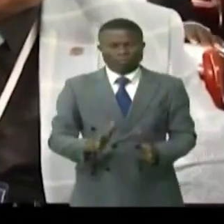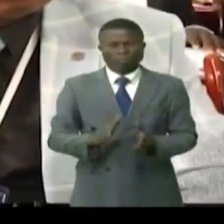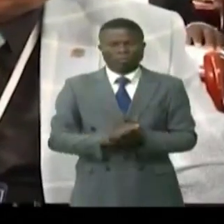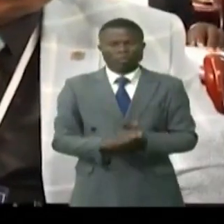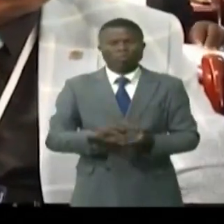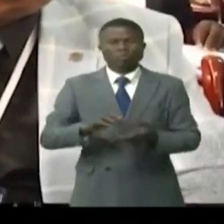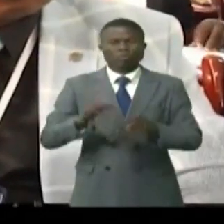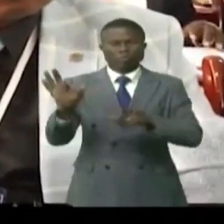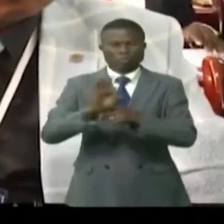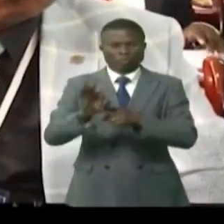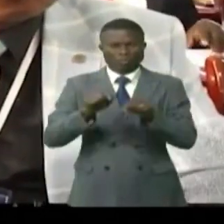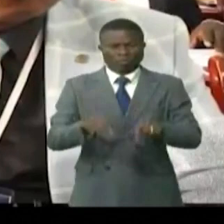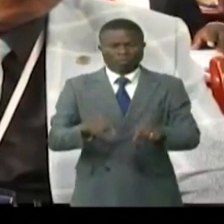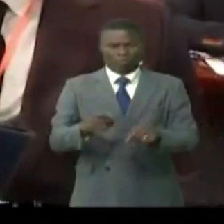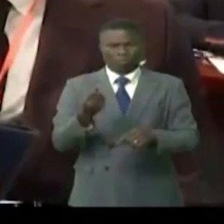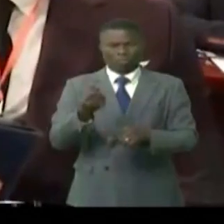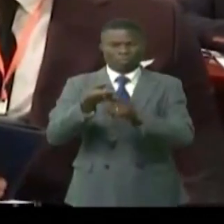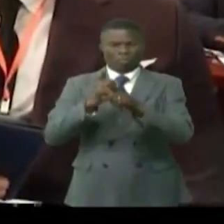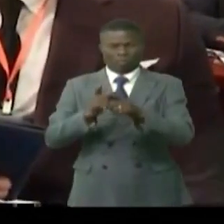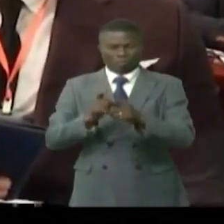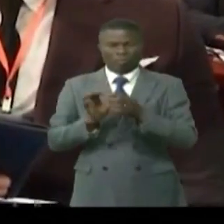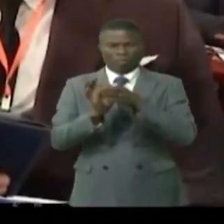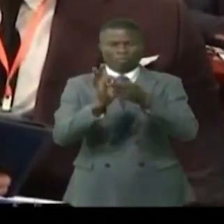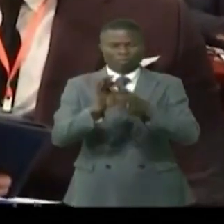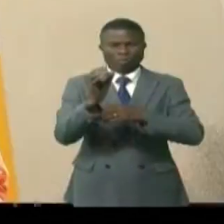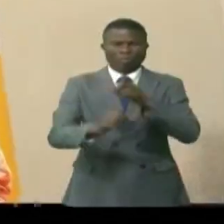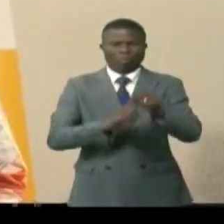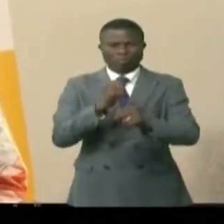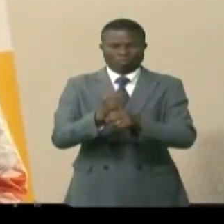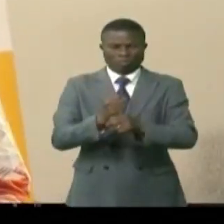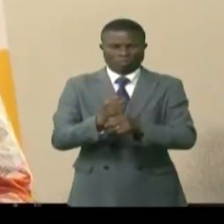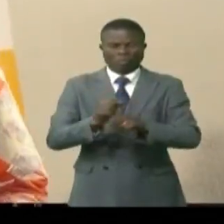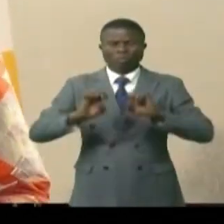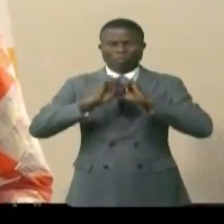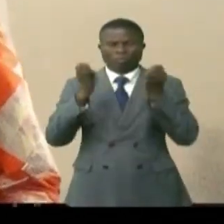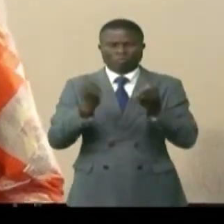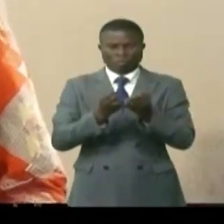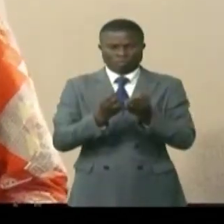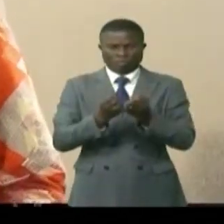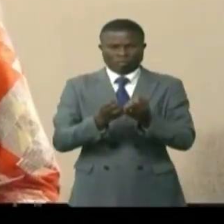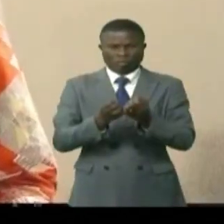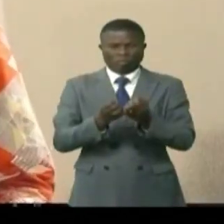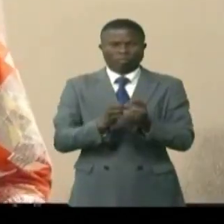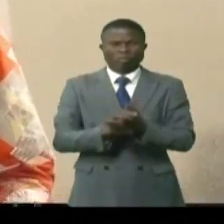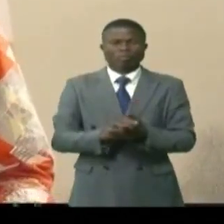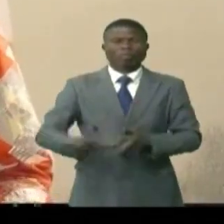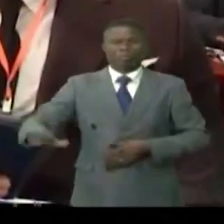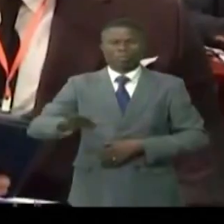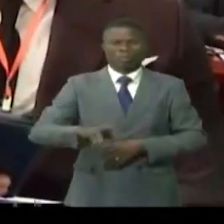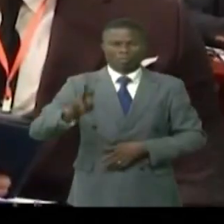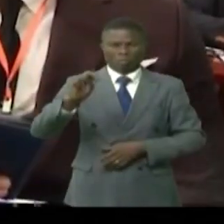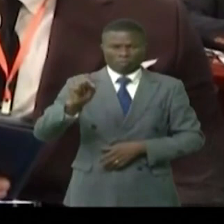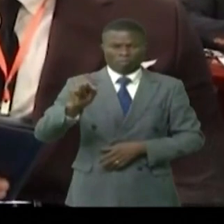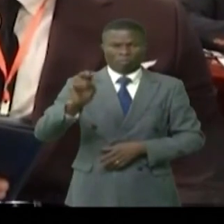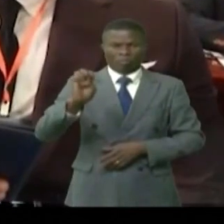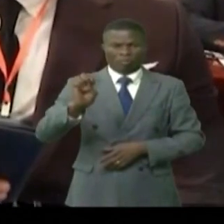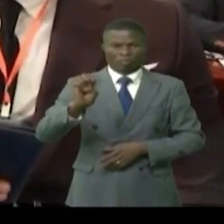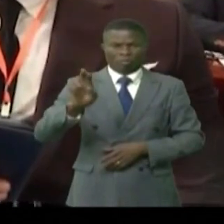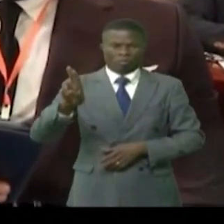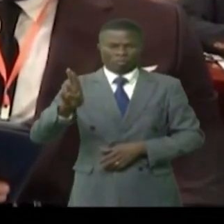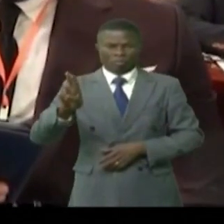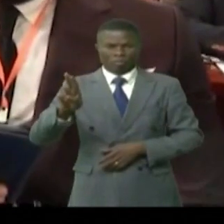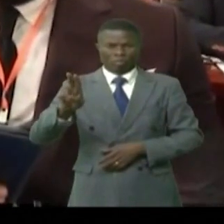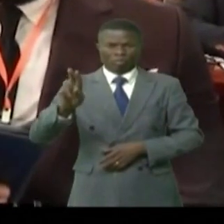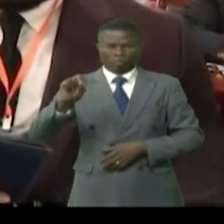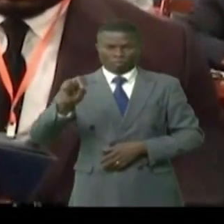Cet atelier est financé par l'Agence de coopération internationale de l'Association des communes néerlandaises qui veut soutenir l'action des